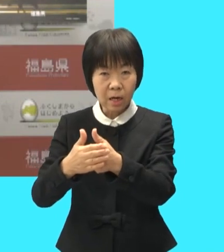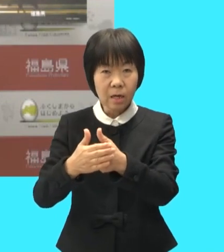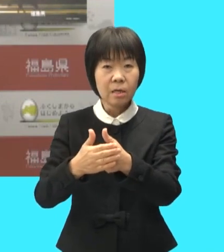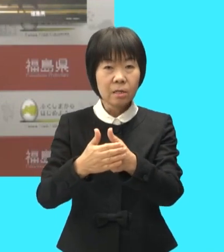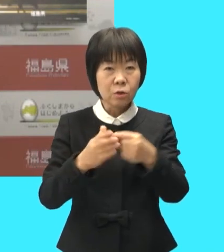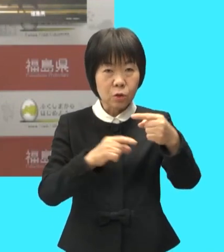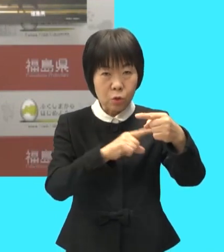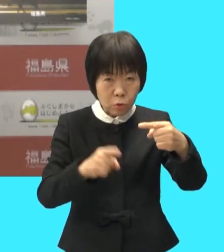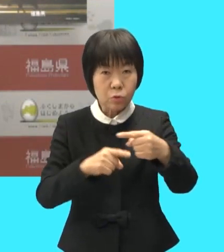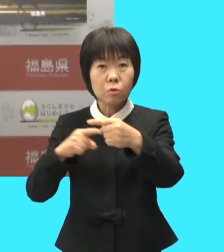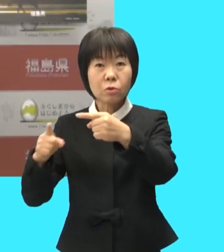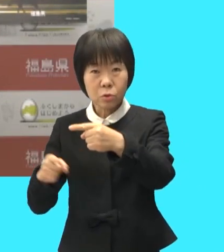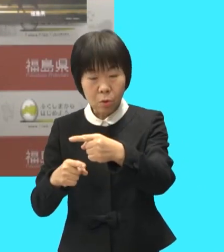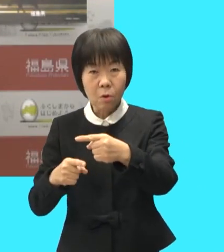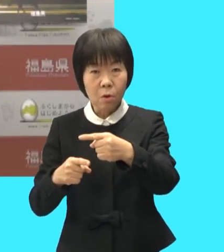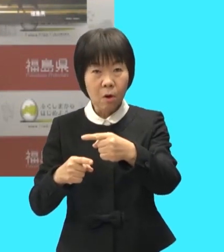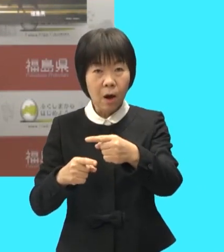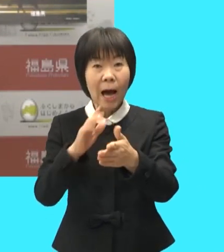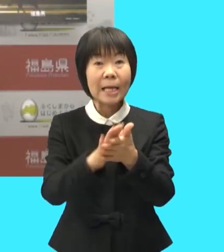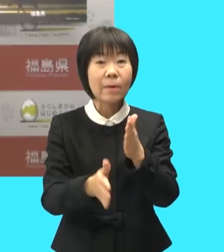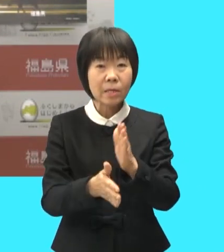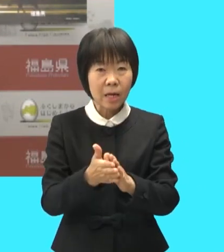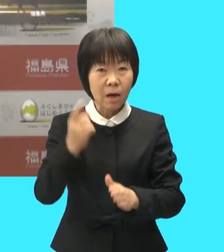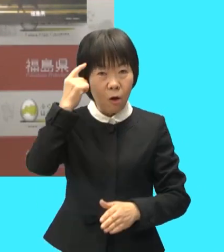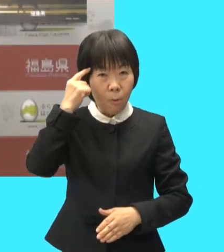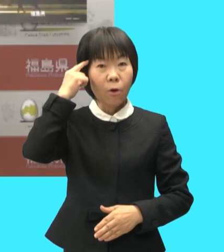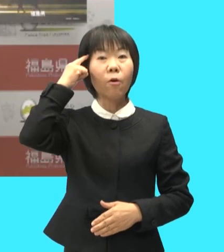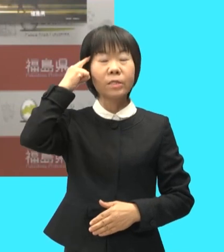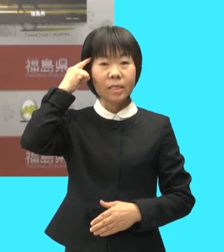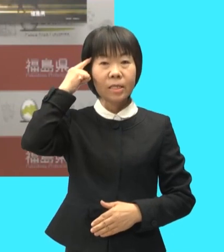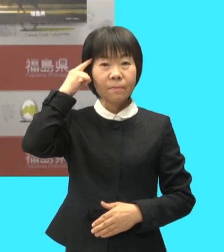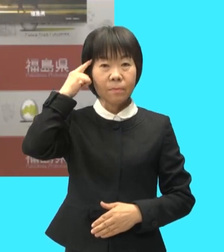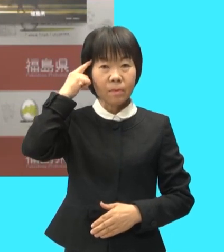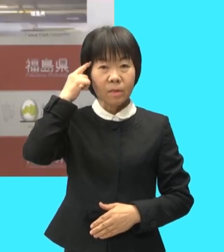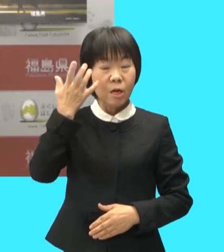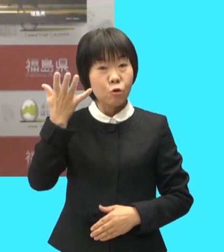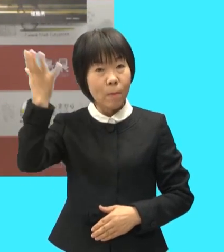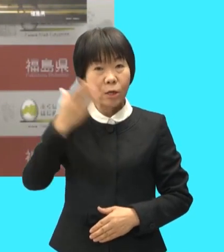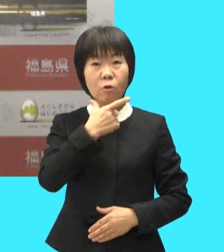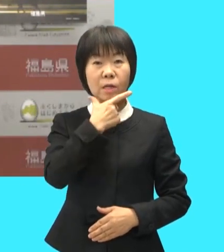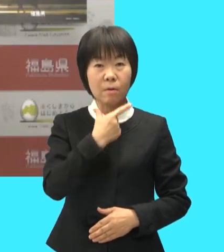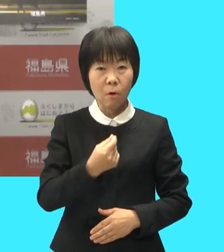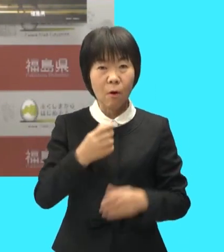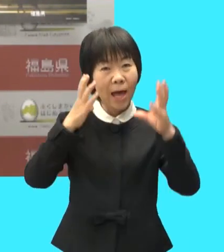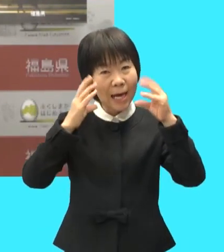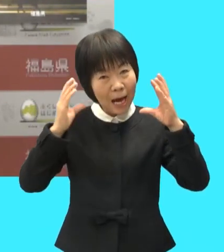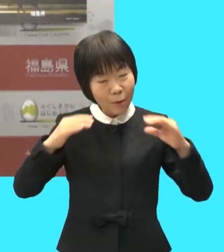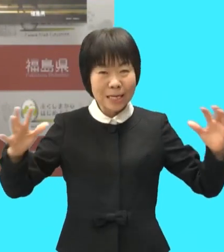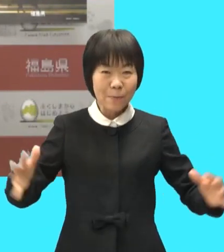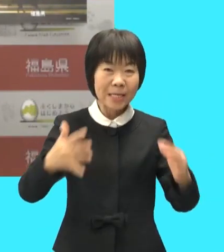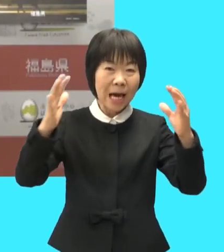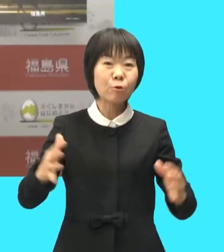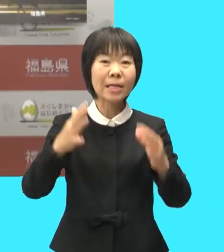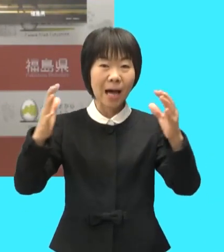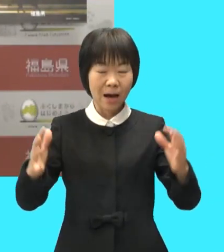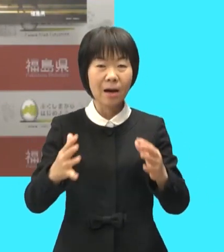励の一つ一つを改めて思い起こし、夢と希望、笑顔に満ち溢れ